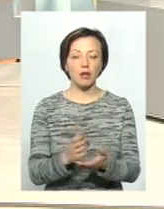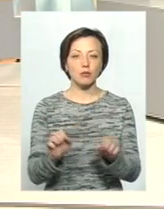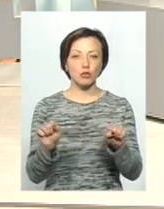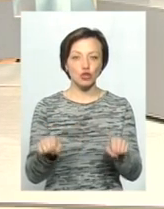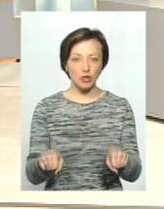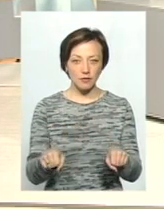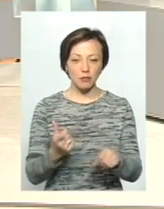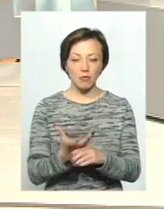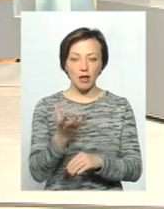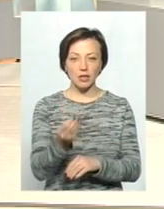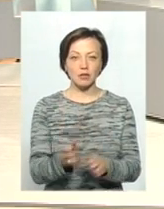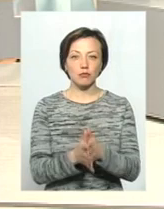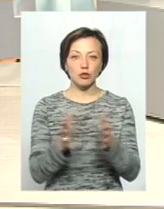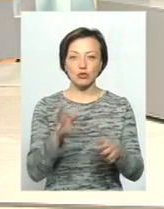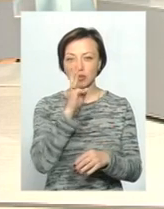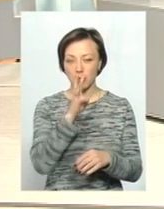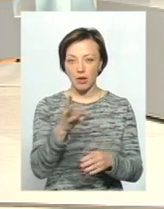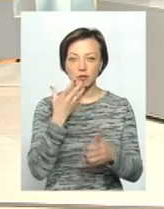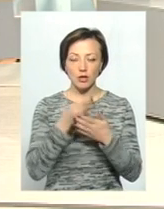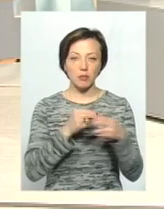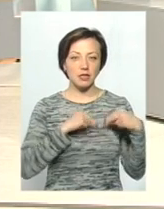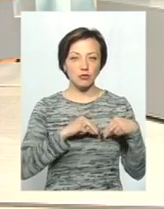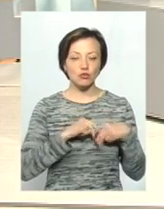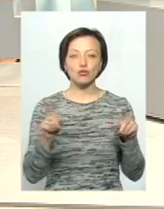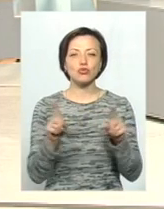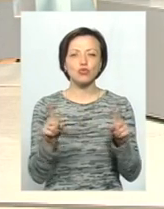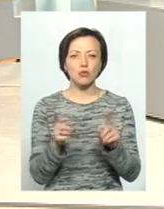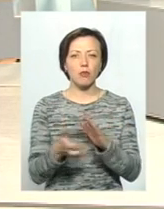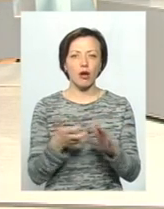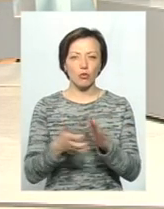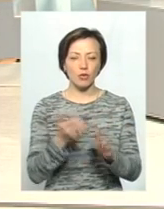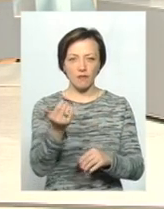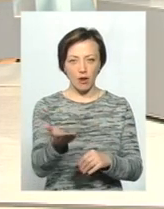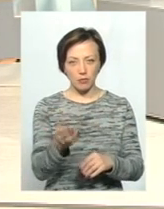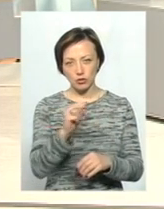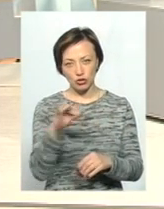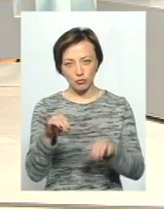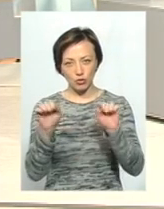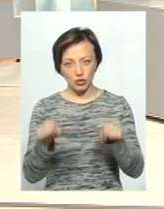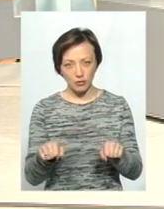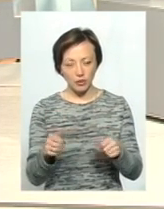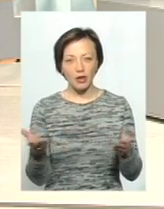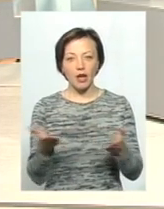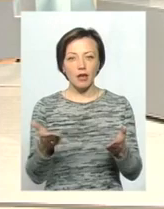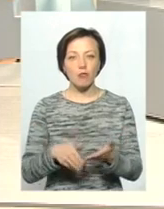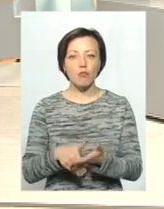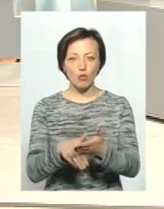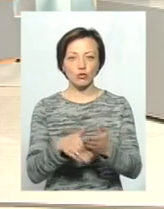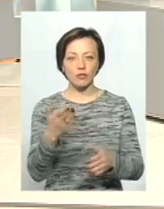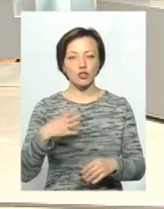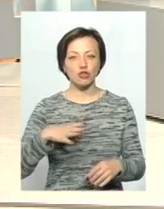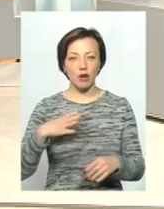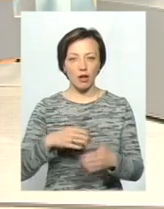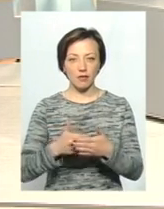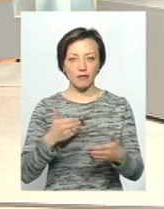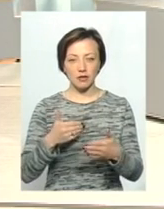можливість платити більшу зарплату для своїх працівників, що бракує вам? Чи, можливо, який поштовх ви чекаєте